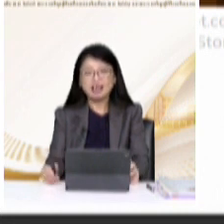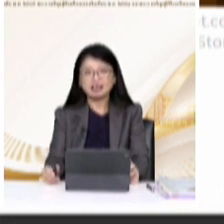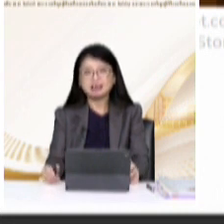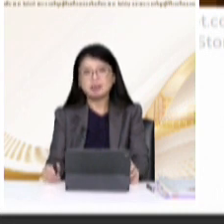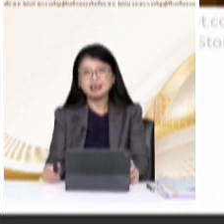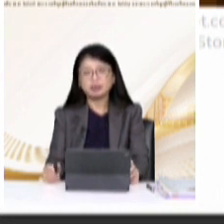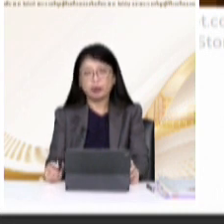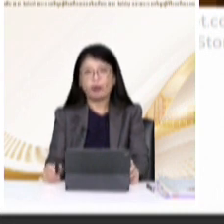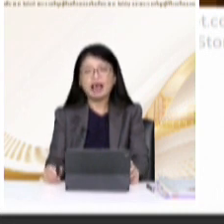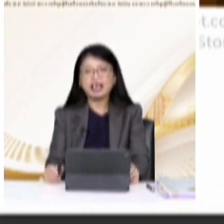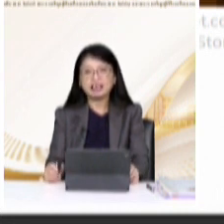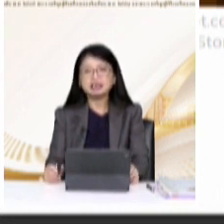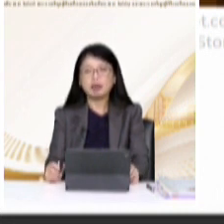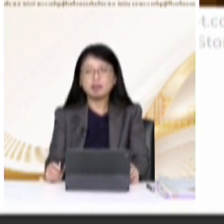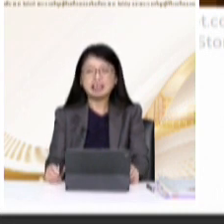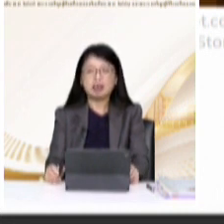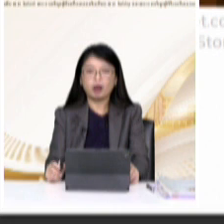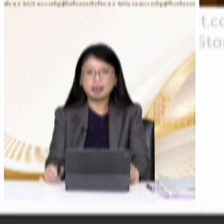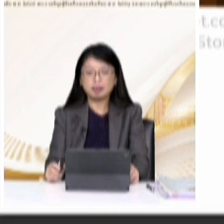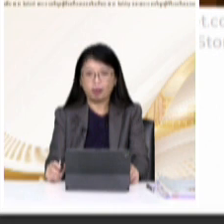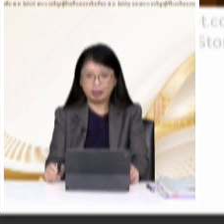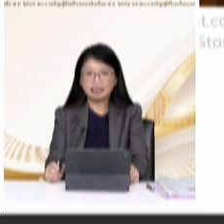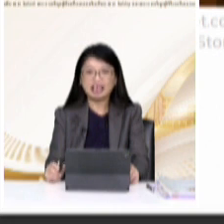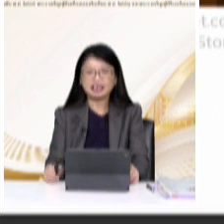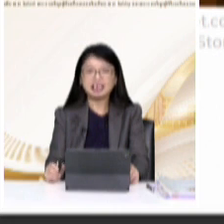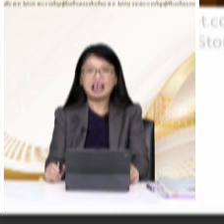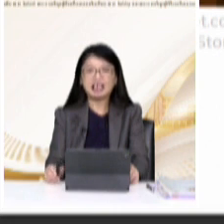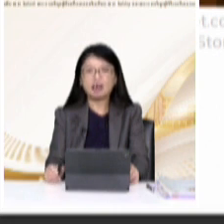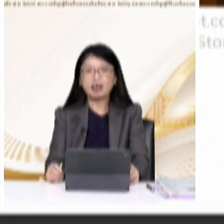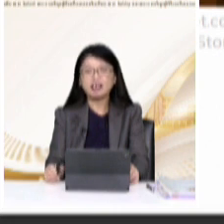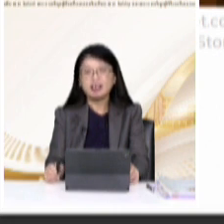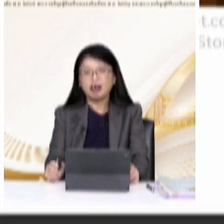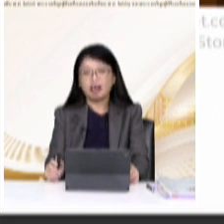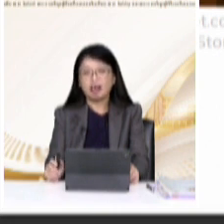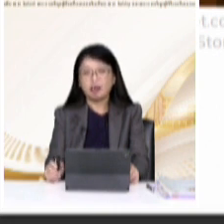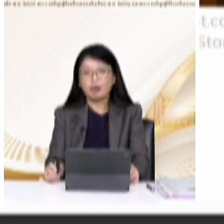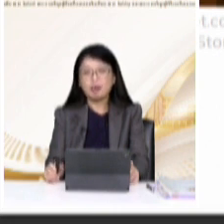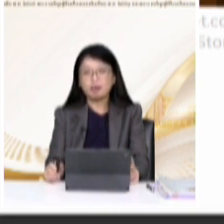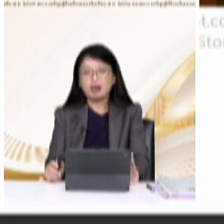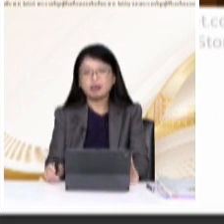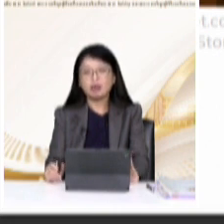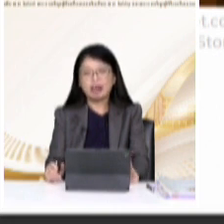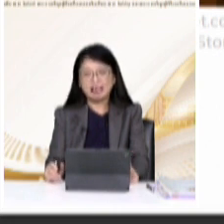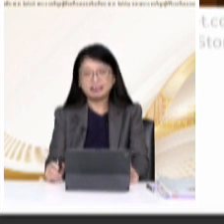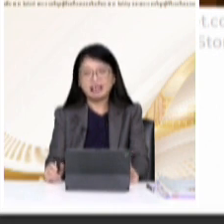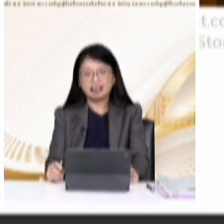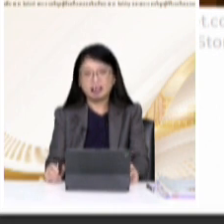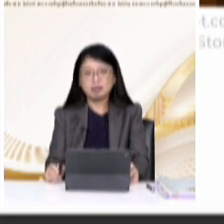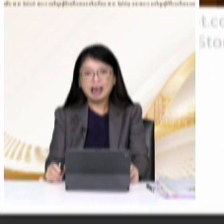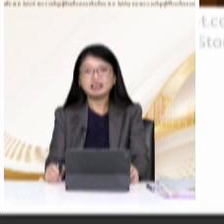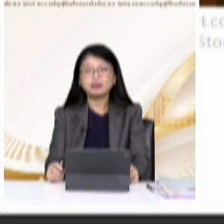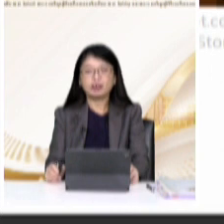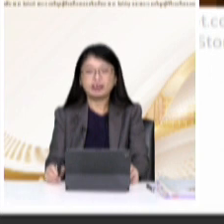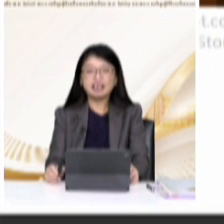ไรบ้างที่สามารถที่จะอุทธรณ์ได้อันนี้จะเป็นไปตามข้อบังคับของประธานศาลฎีกานะคะว่าข้อกฎหมายในลักษณะอย่าง